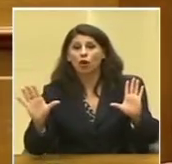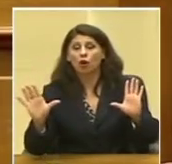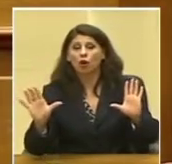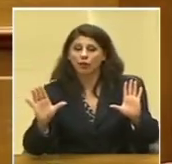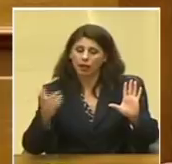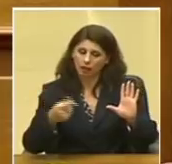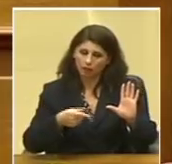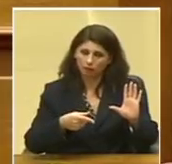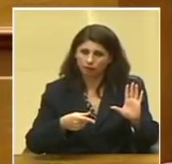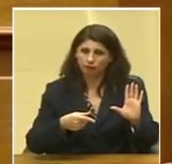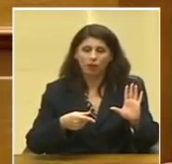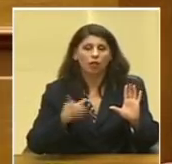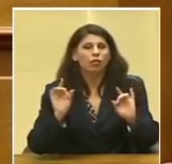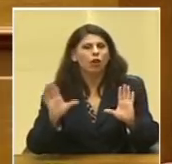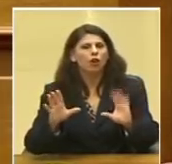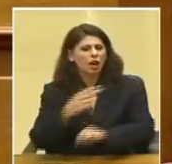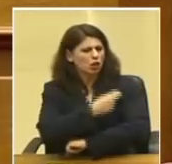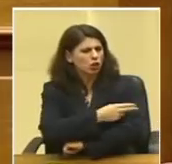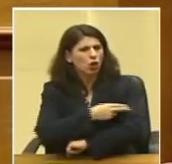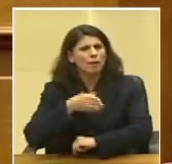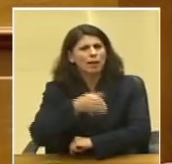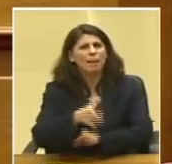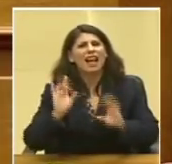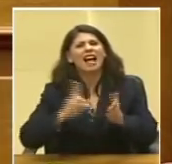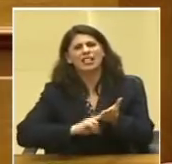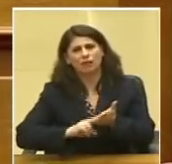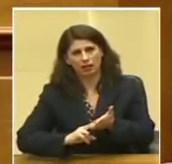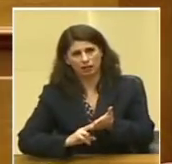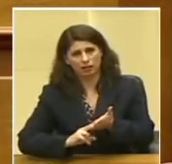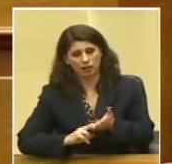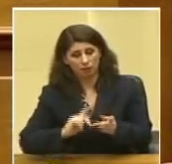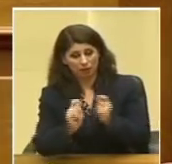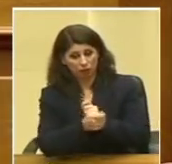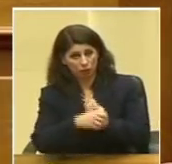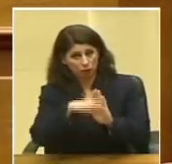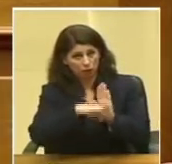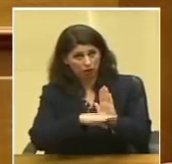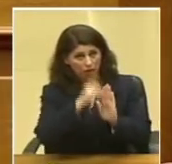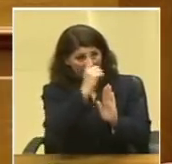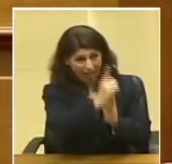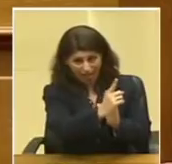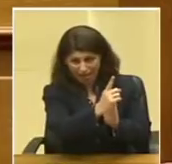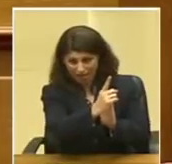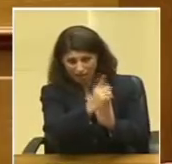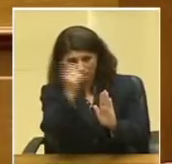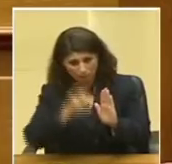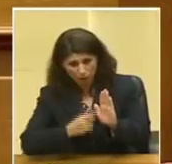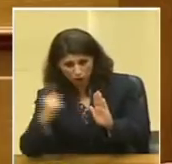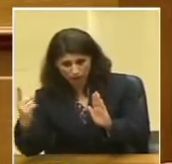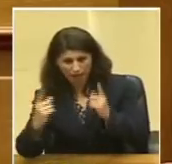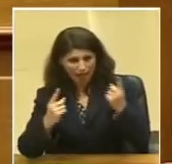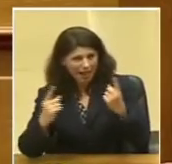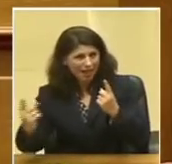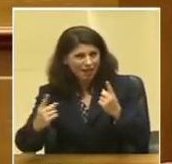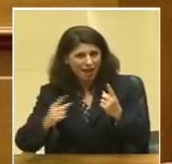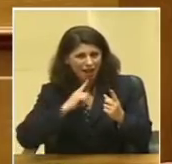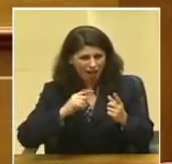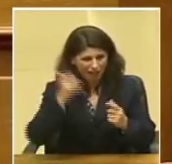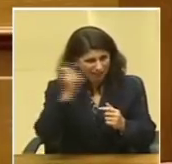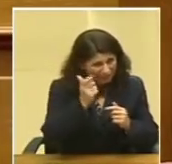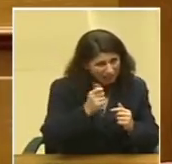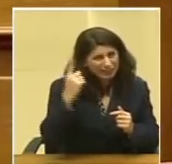των ανασφαλίστων, η μετατροπή του κανόνα ένα προς ένα, όπως με κόπο στην